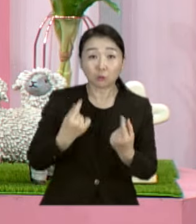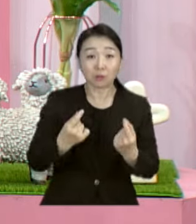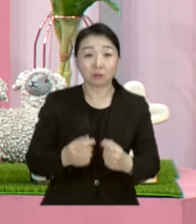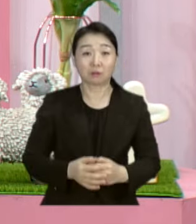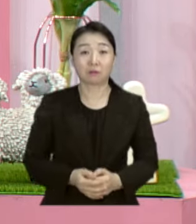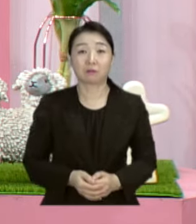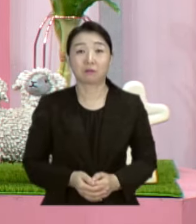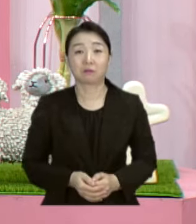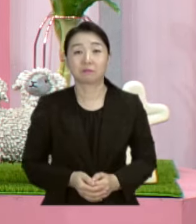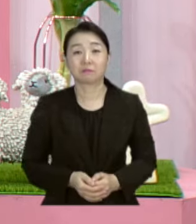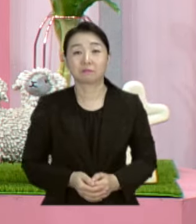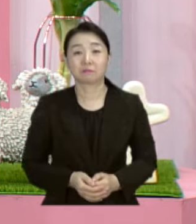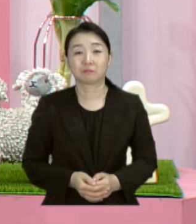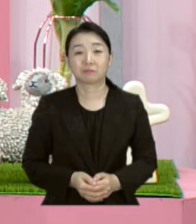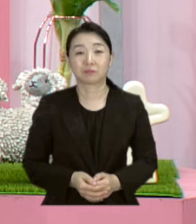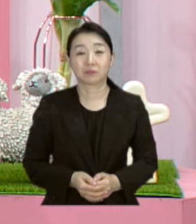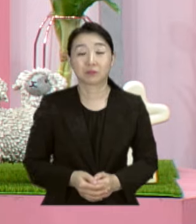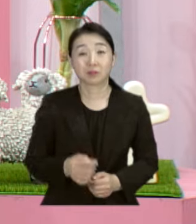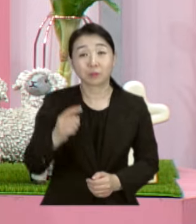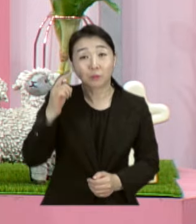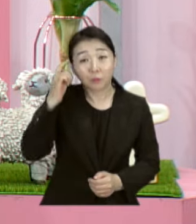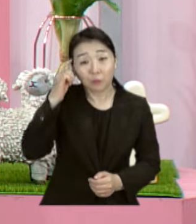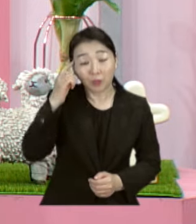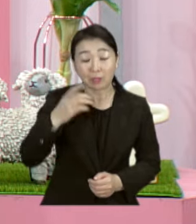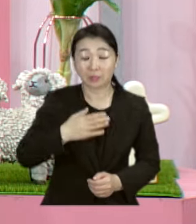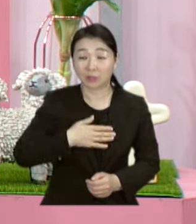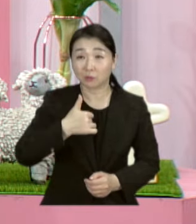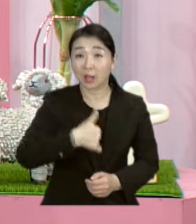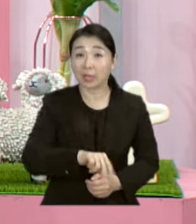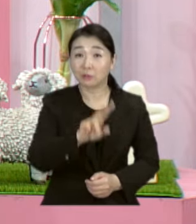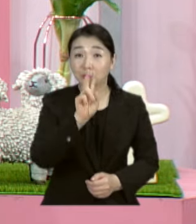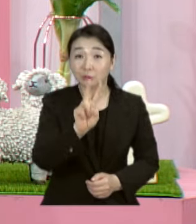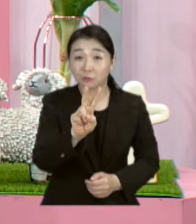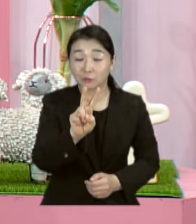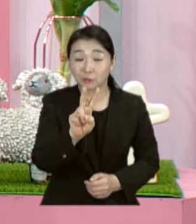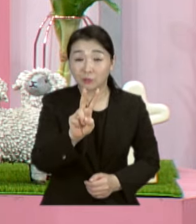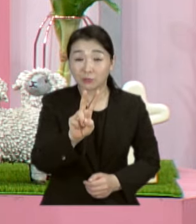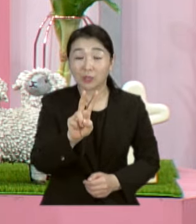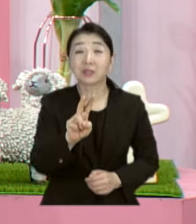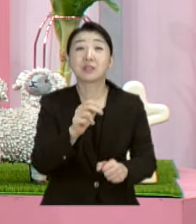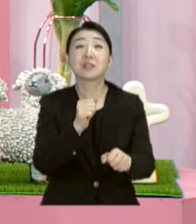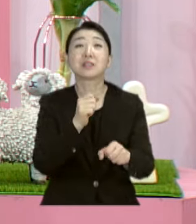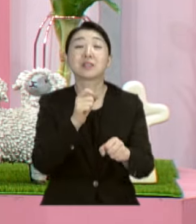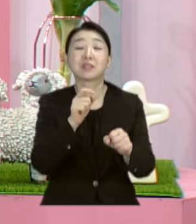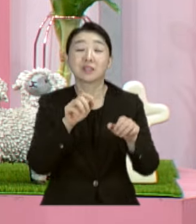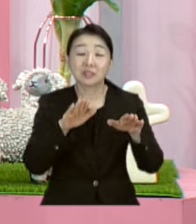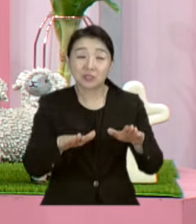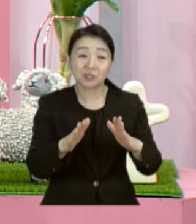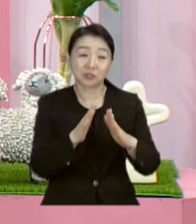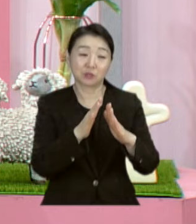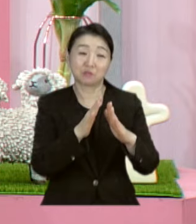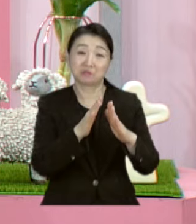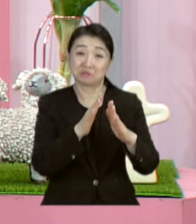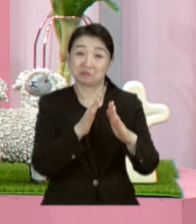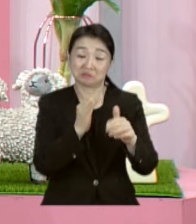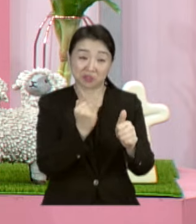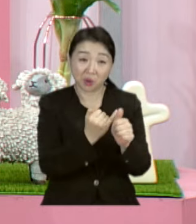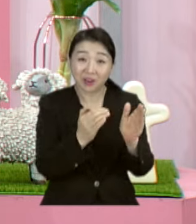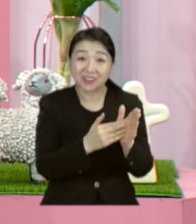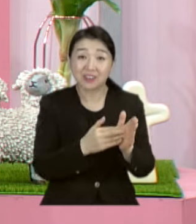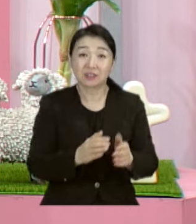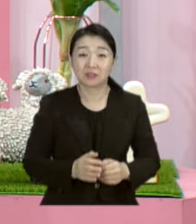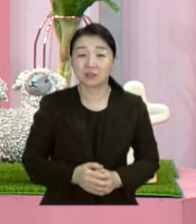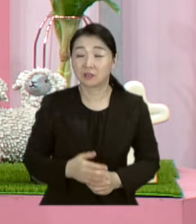네. 저뿐 아니에요. 네. 이게 세대 계승에 대해서도 아들 둘이었는데 네. 다 가정을 가졌죠. 네. 그럴 때 그 네. 이제